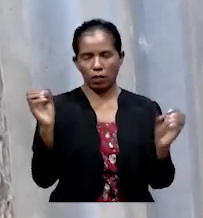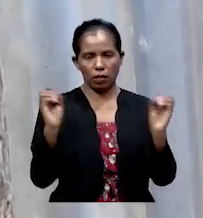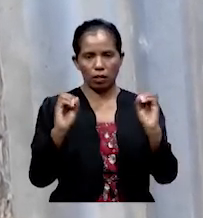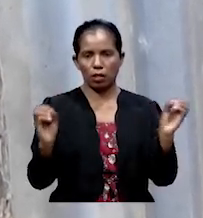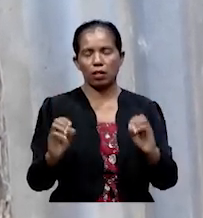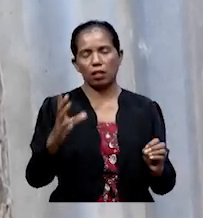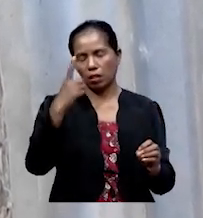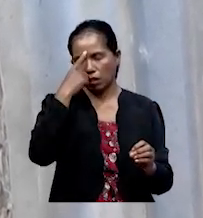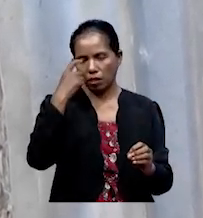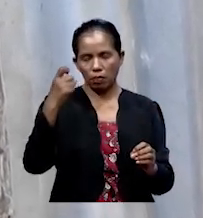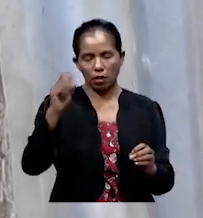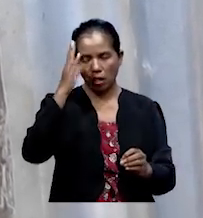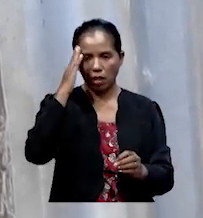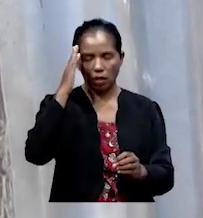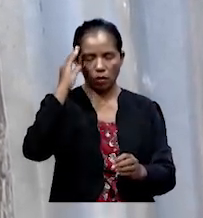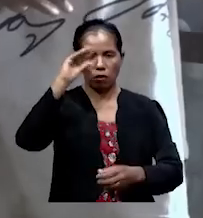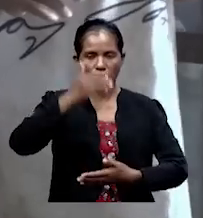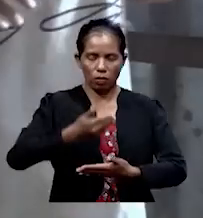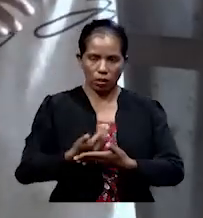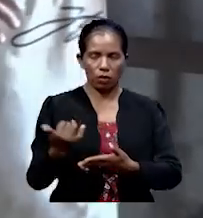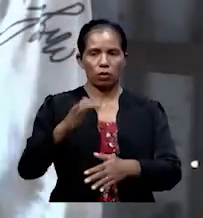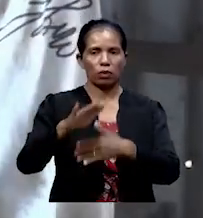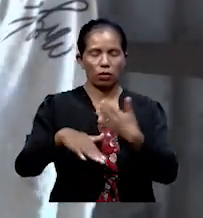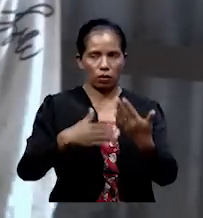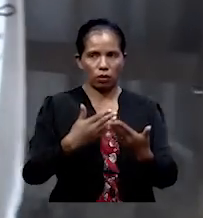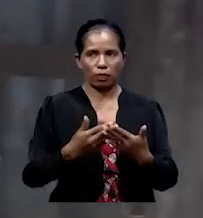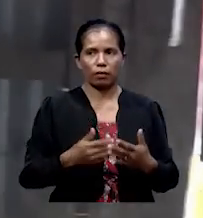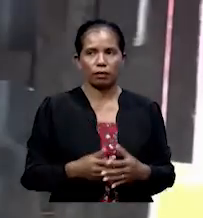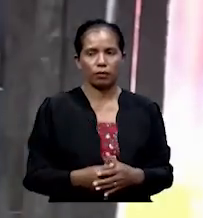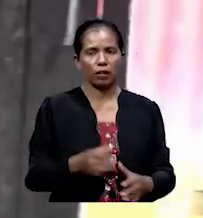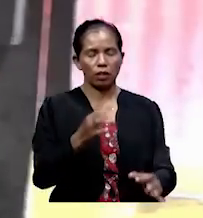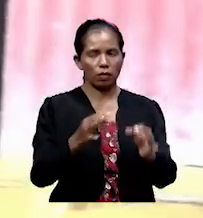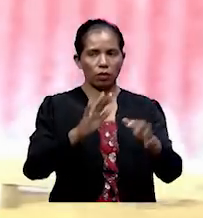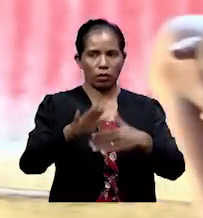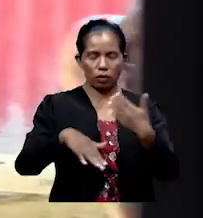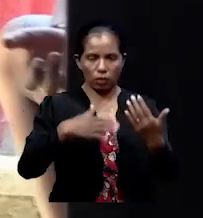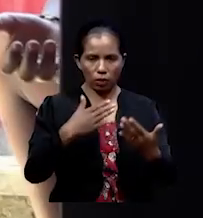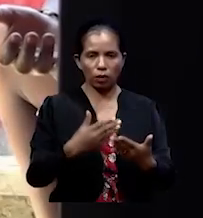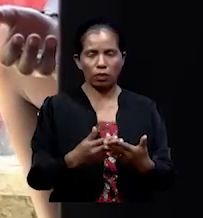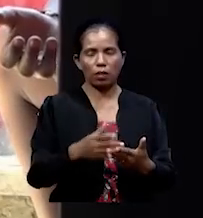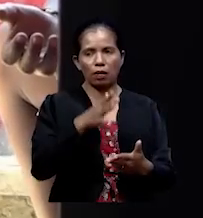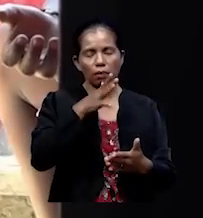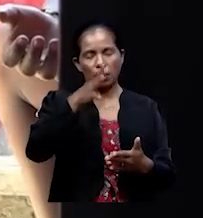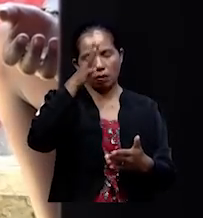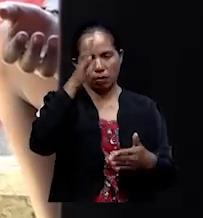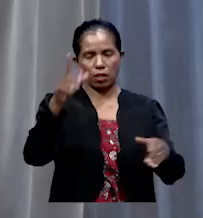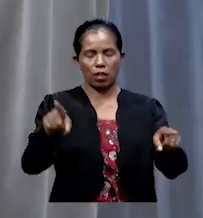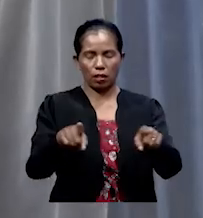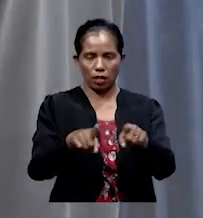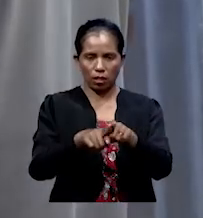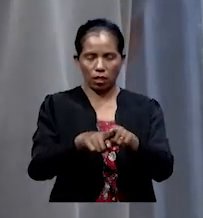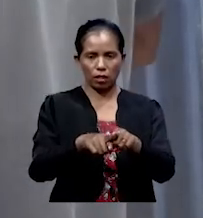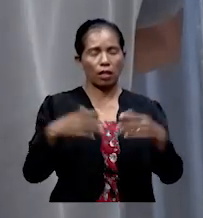deit hanoin konobo uang sira ne kondisyon. Maski buat sira ne hotu, inang amang hanesang anju da